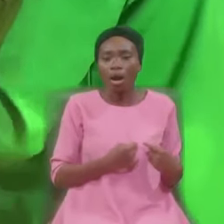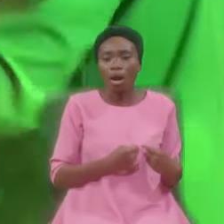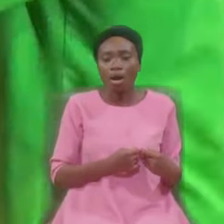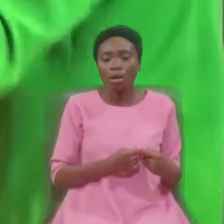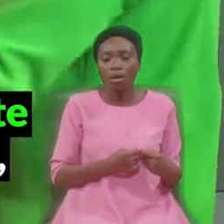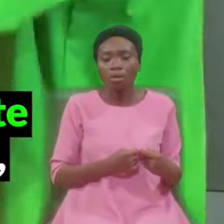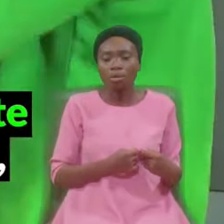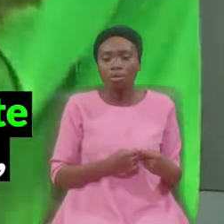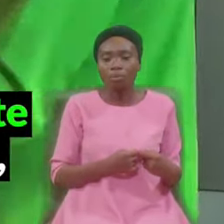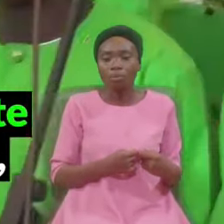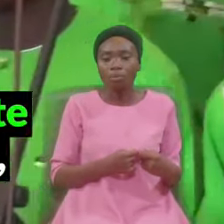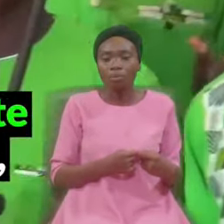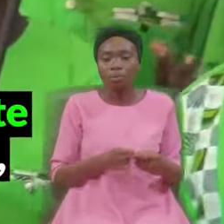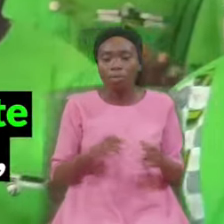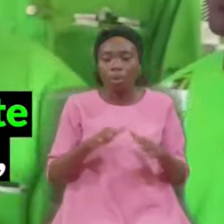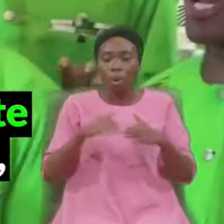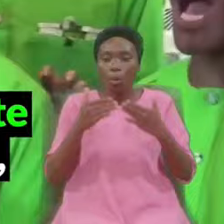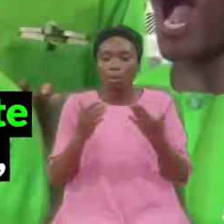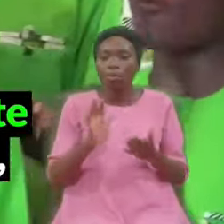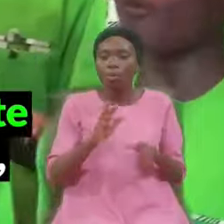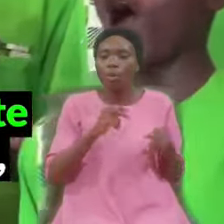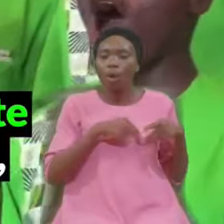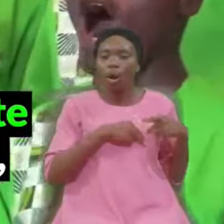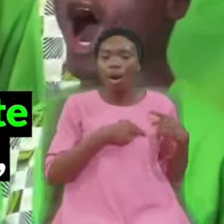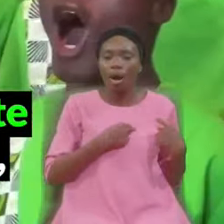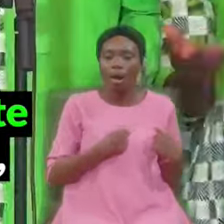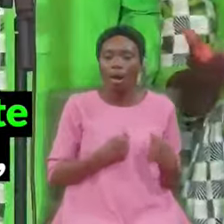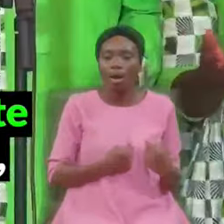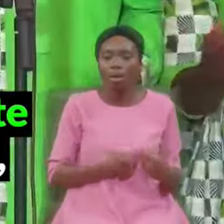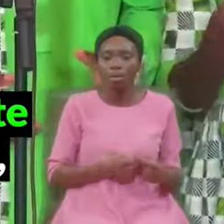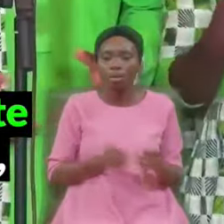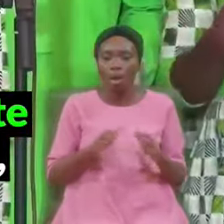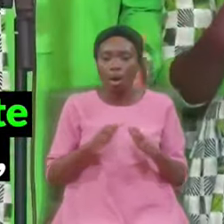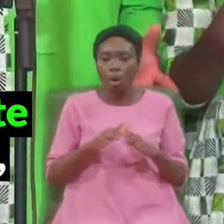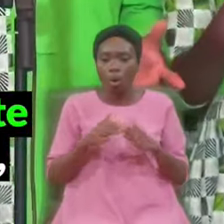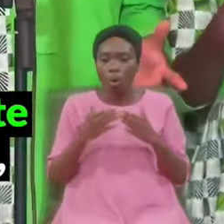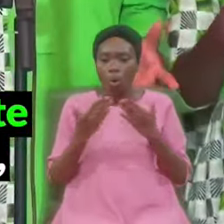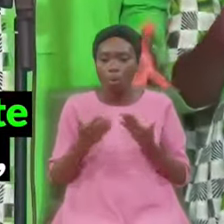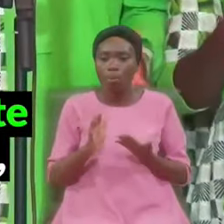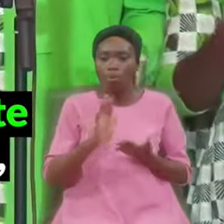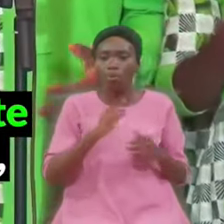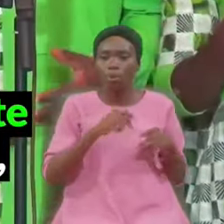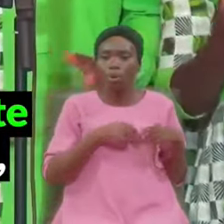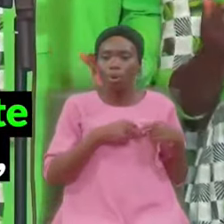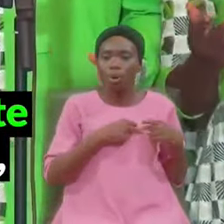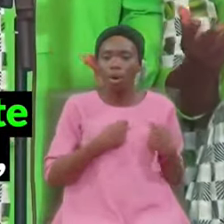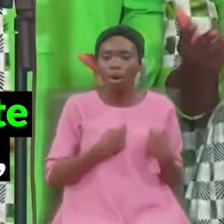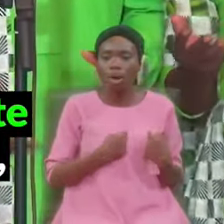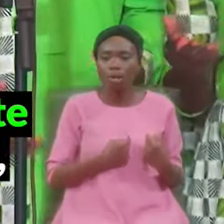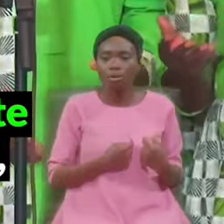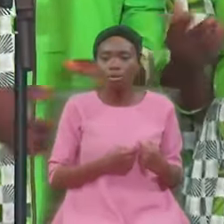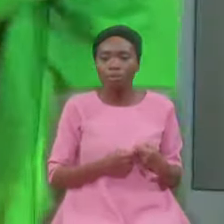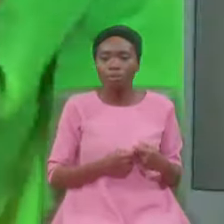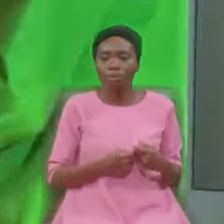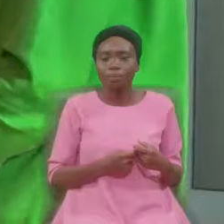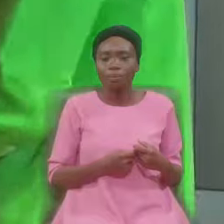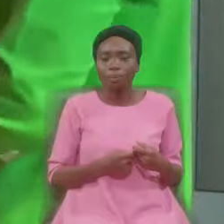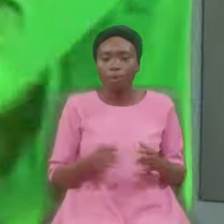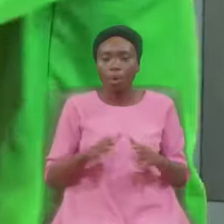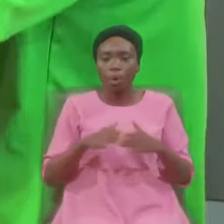cœur. Ouvre-lui. Ouvre la porte. Ouvre la